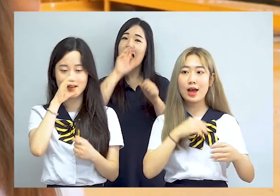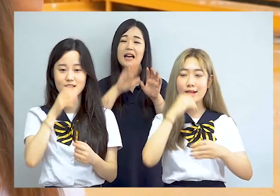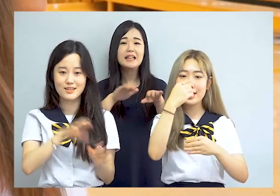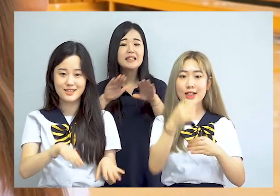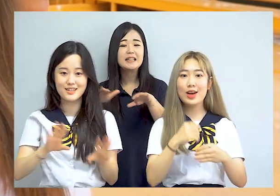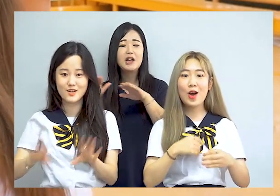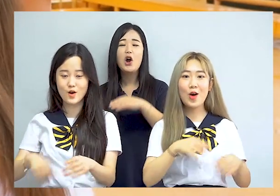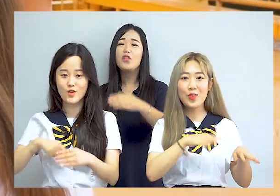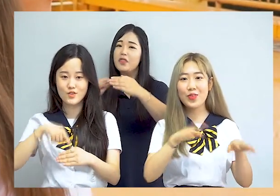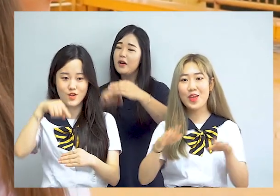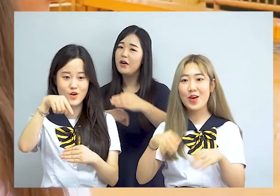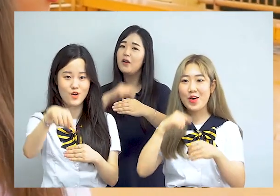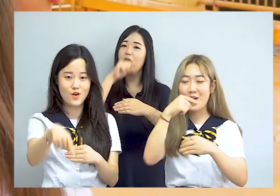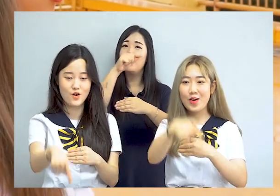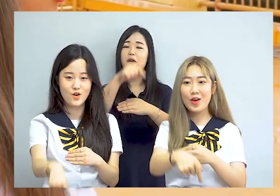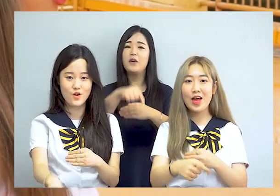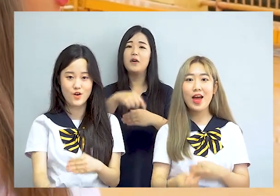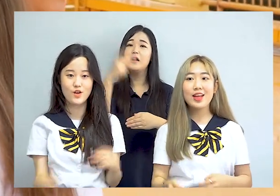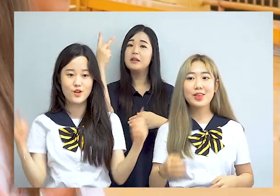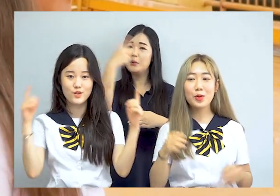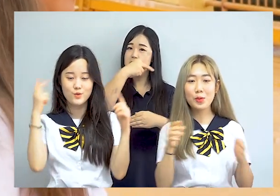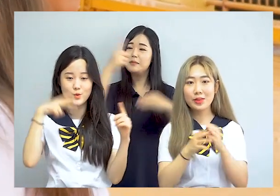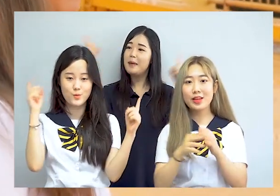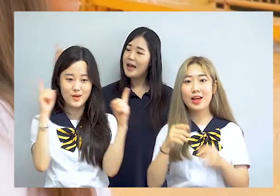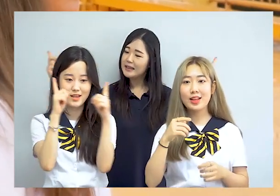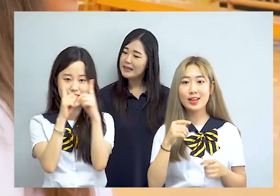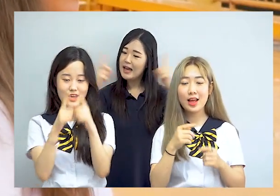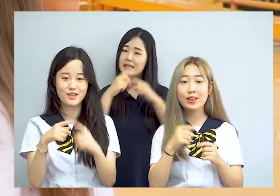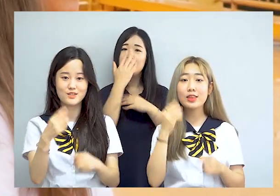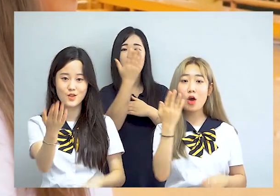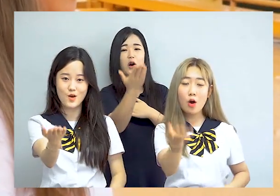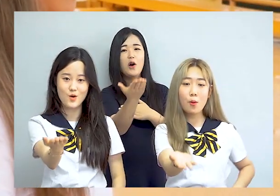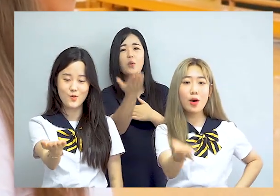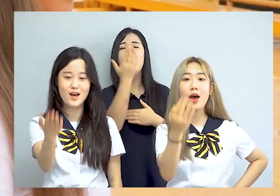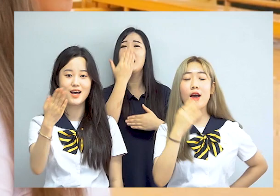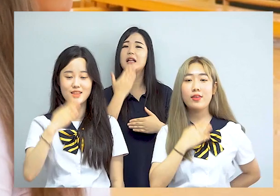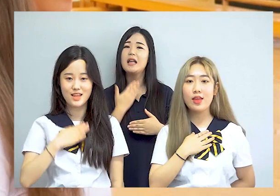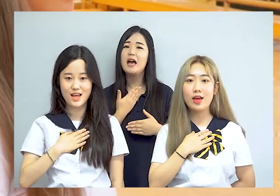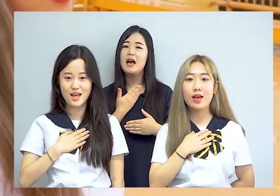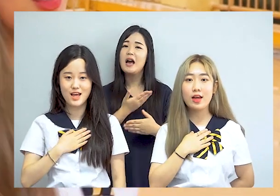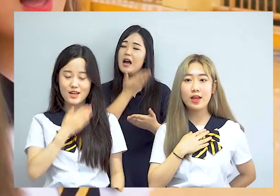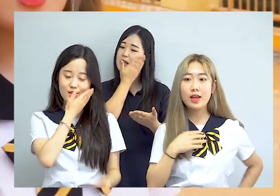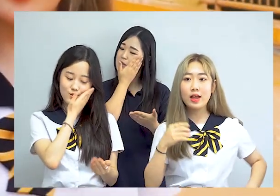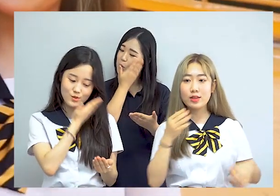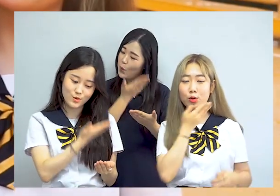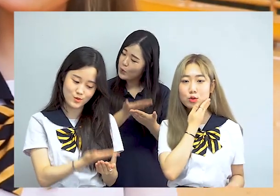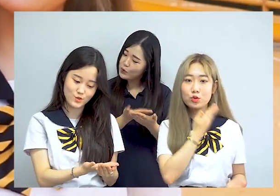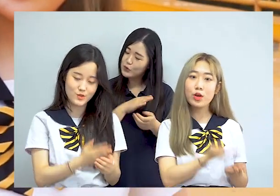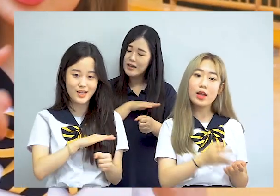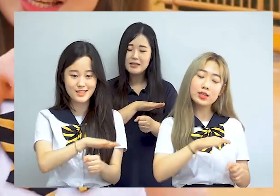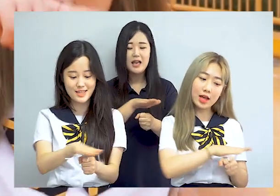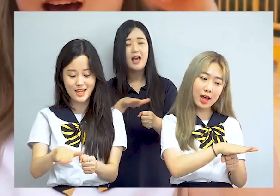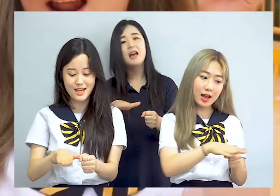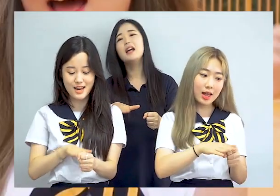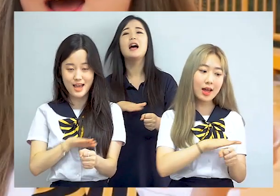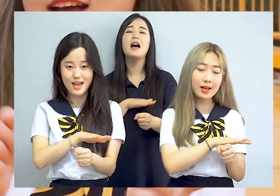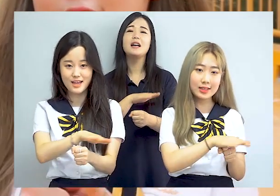시간의 강을 건너 또 맞닿은 너와 나.